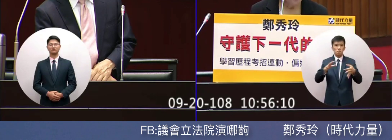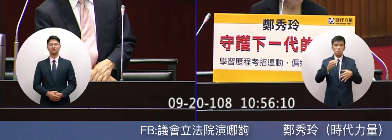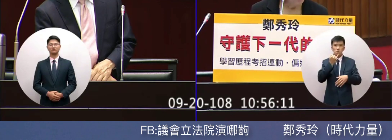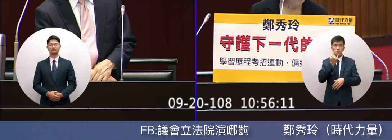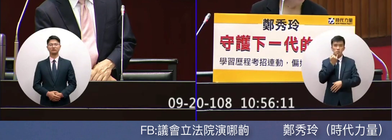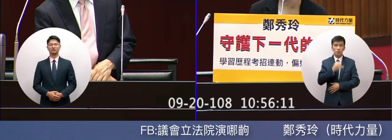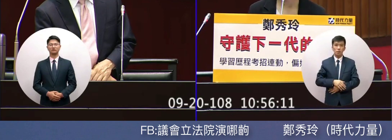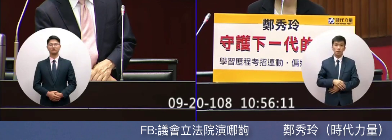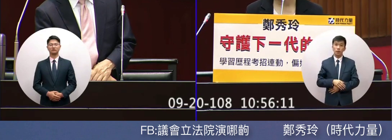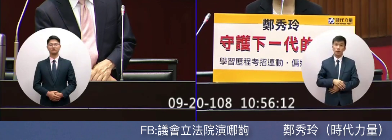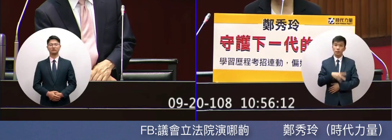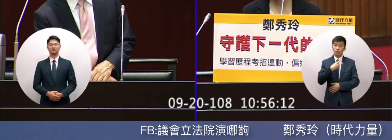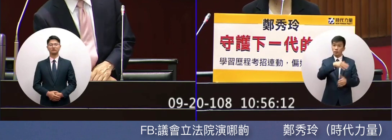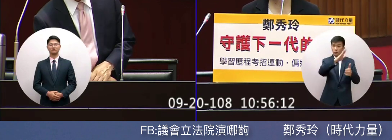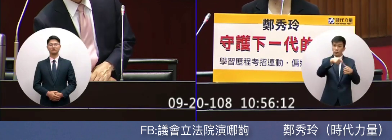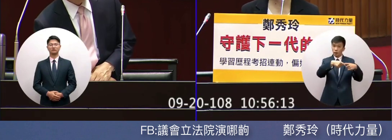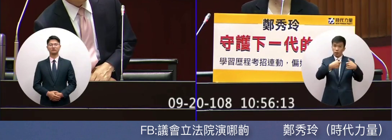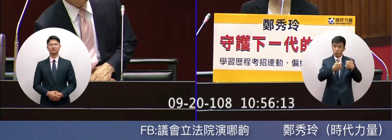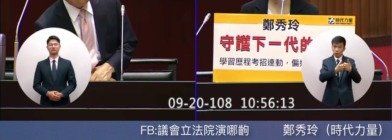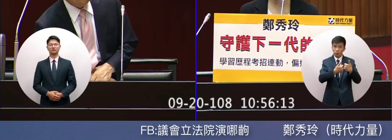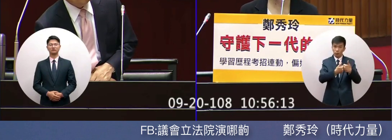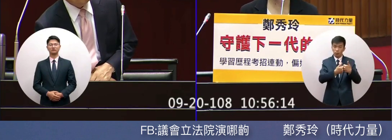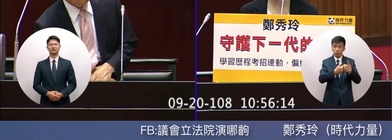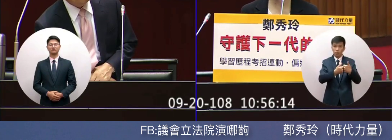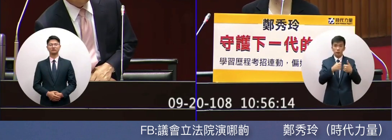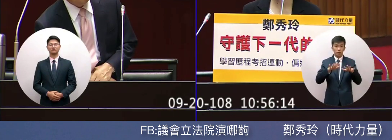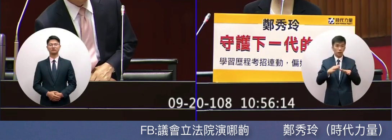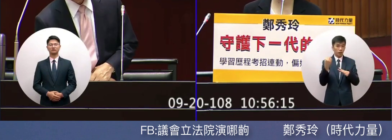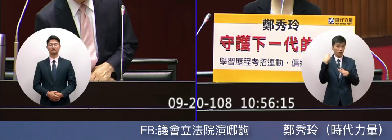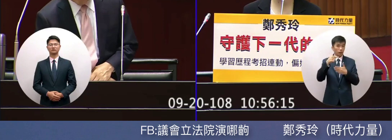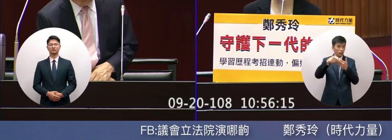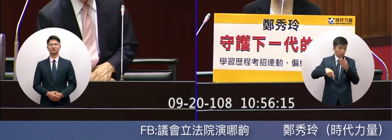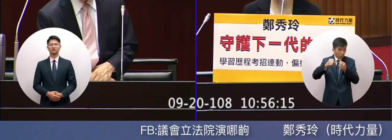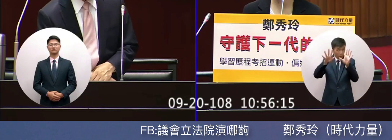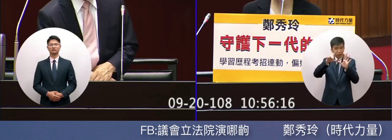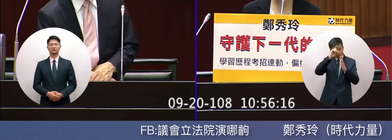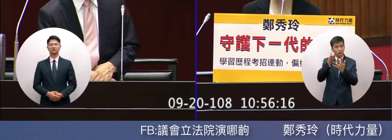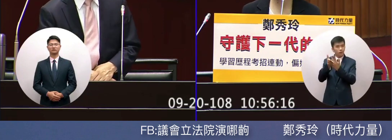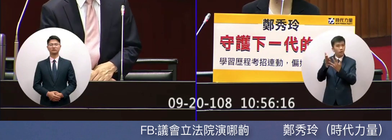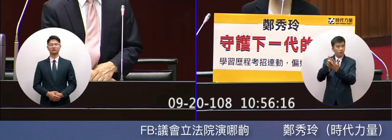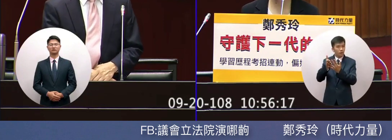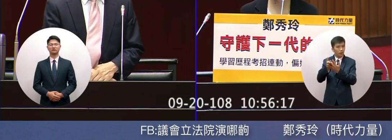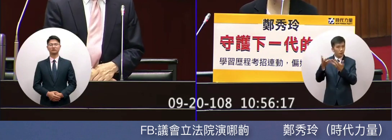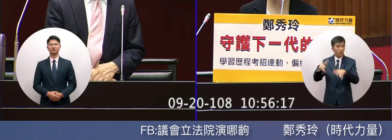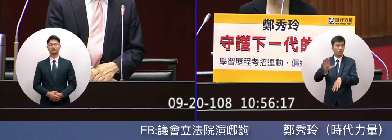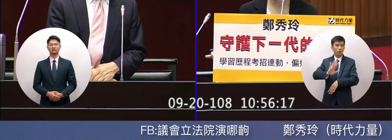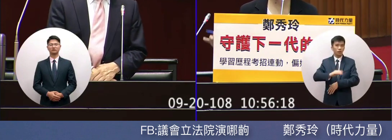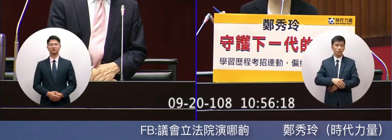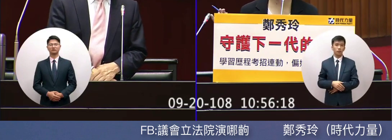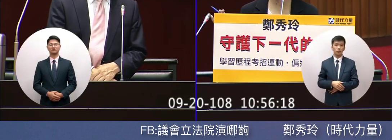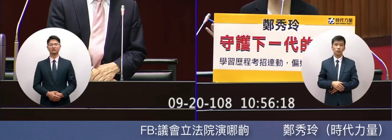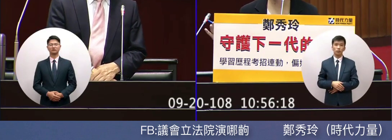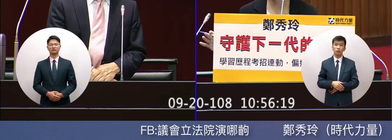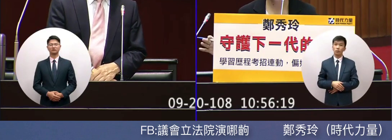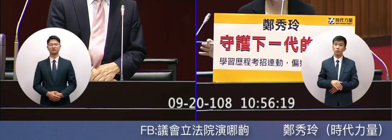叫招联会不要在这个我们推新制度的时候介入太多在这个时候先不需要，因